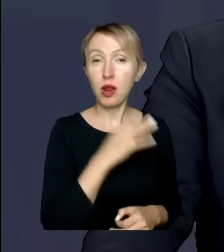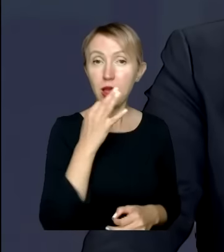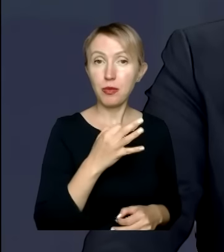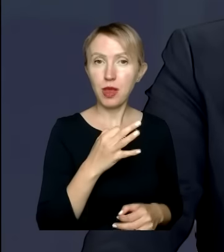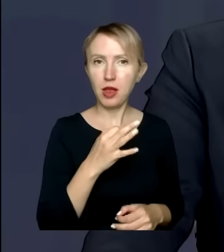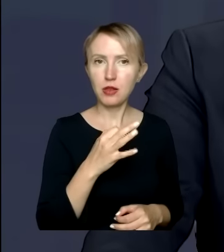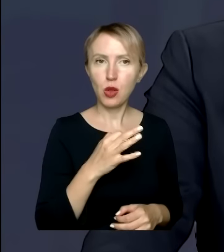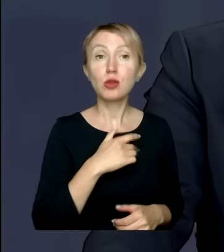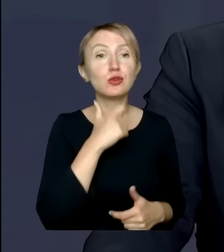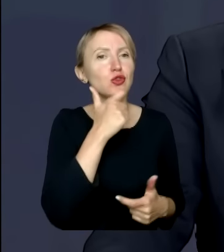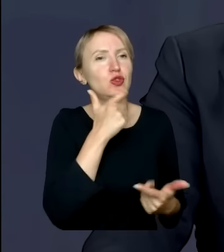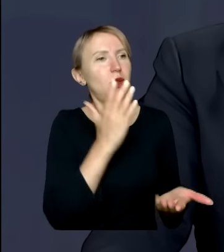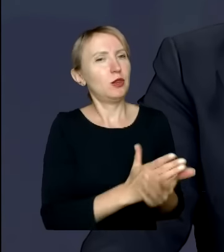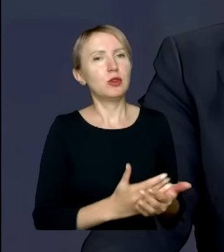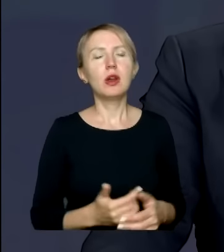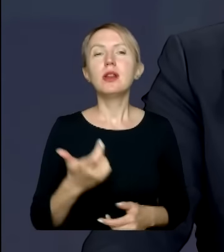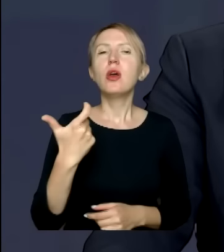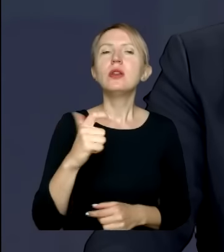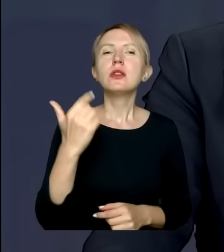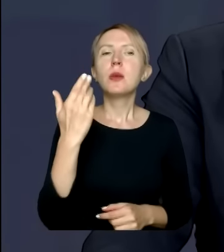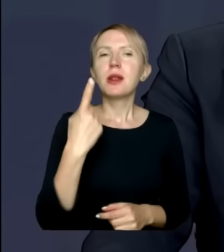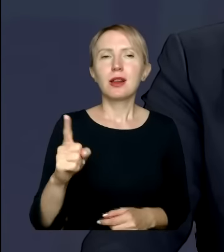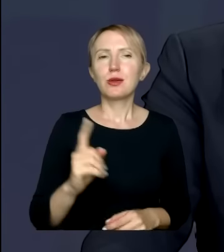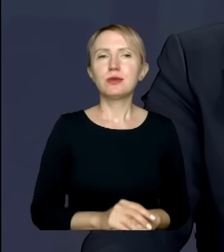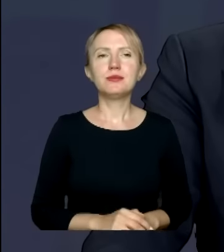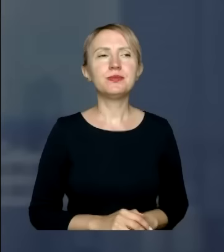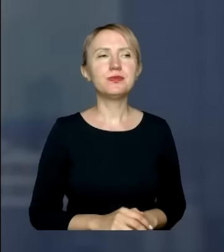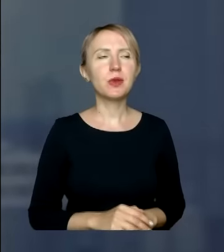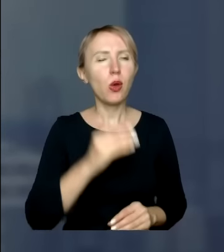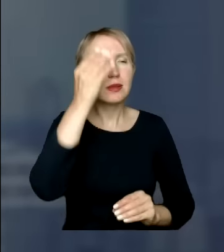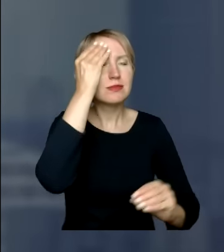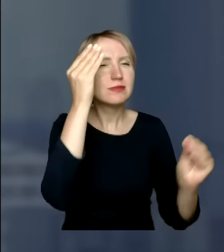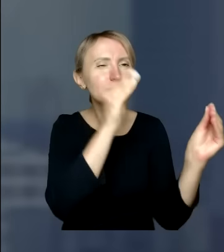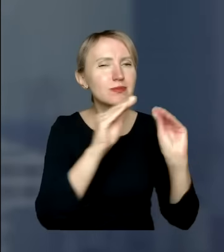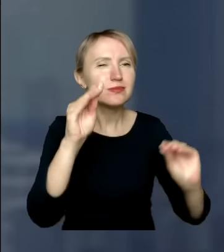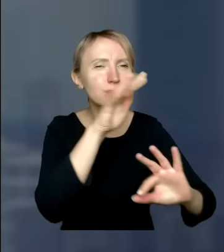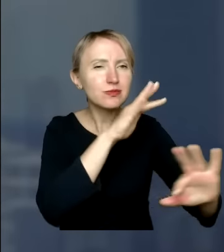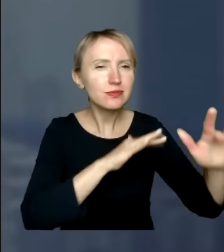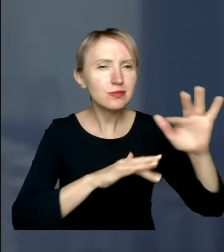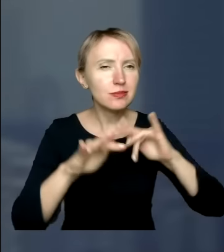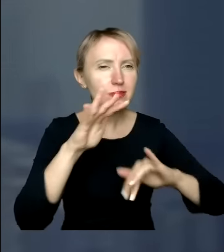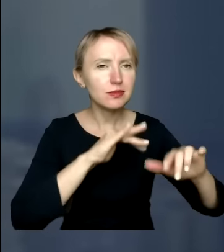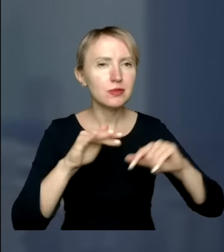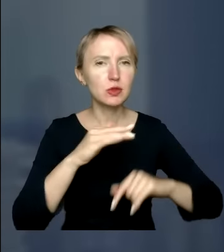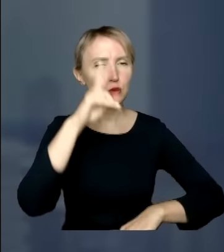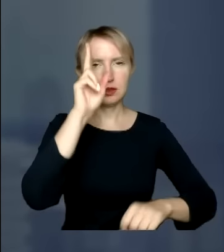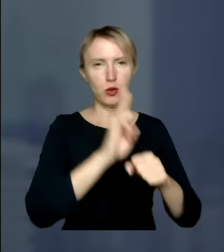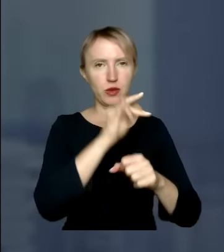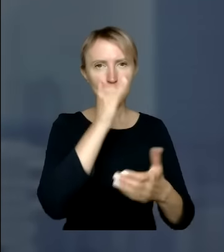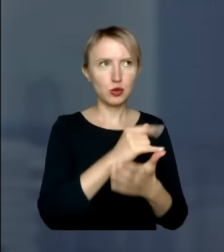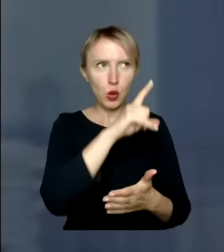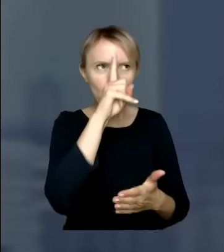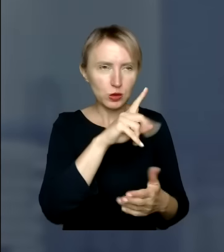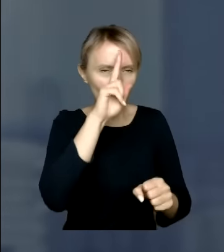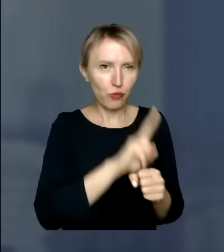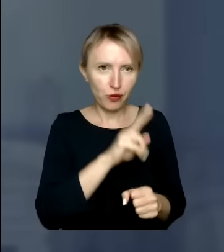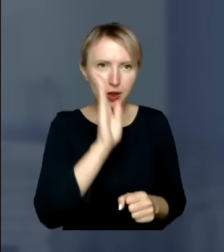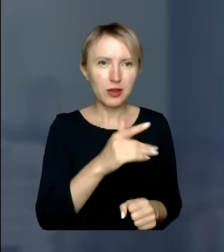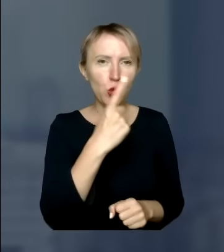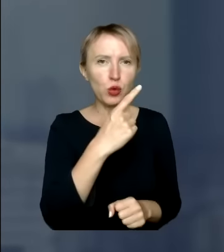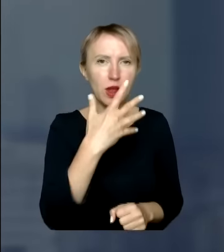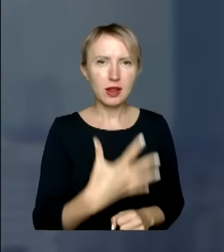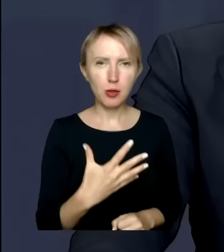śmieszne te 100 miliardów to są jest taka socjotechnika że po prostu zaczyna to być niewiarygodne ja nie wiem czy ludzie w to uwierzą to jest 1/5 budżetu